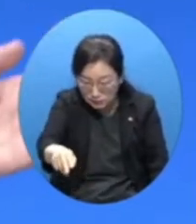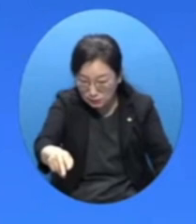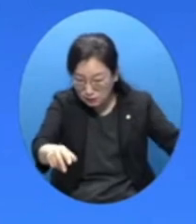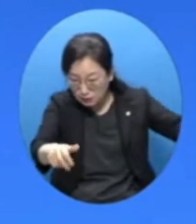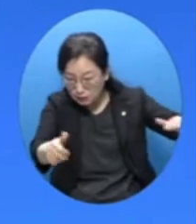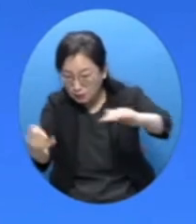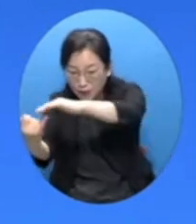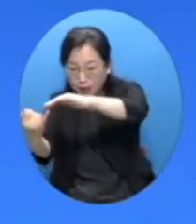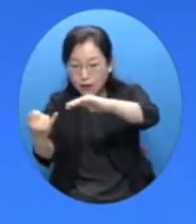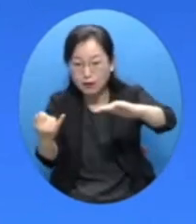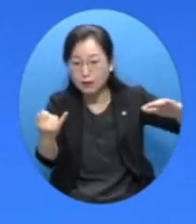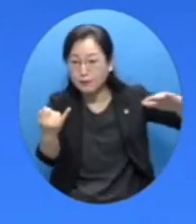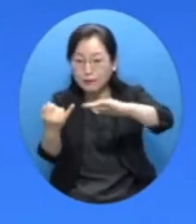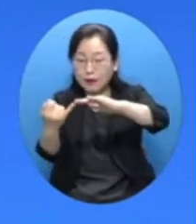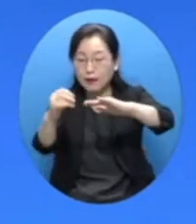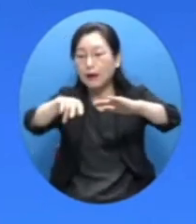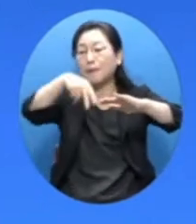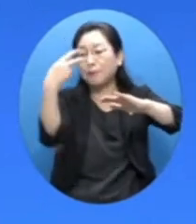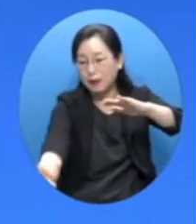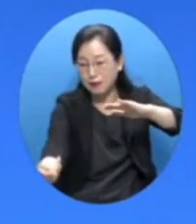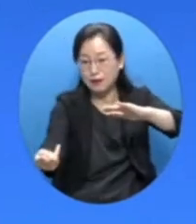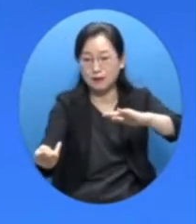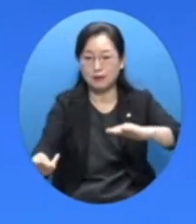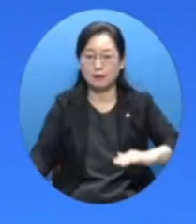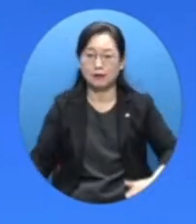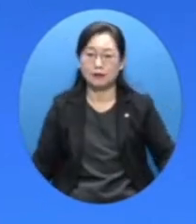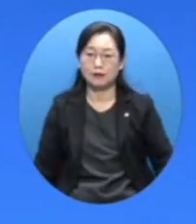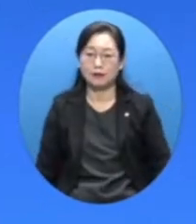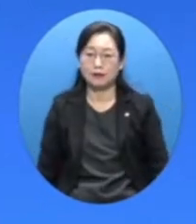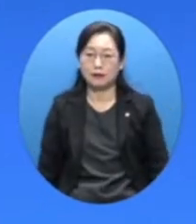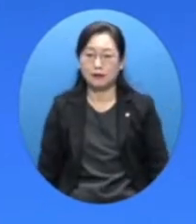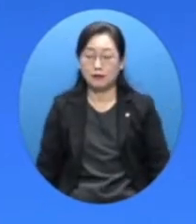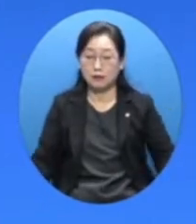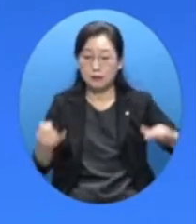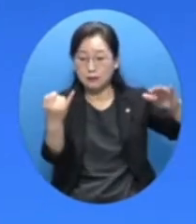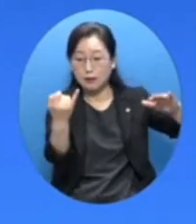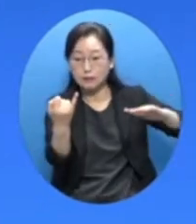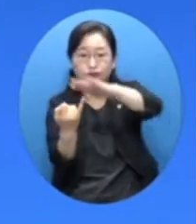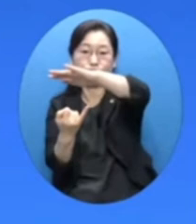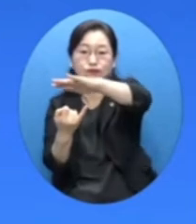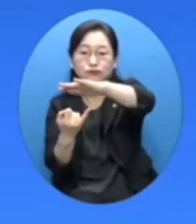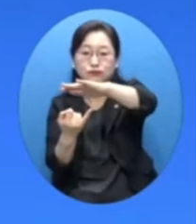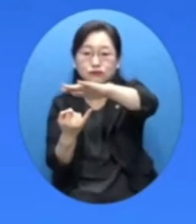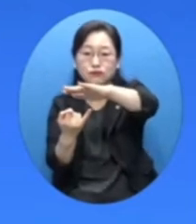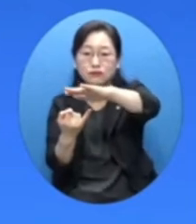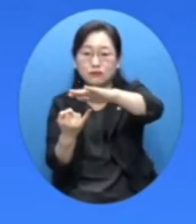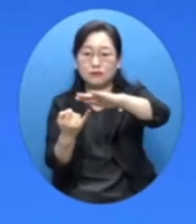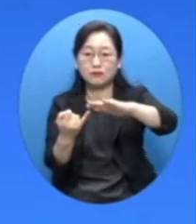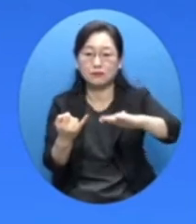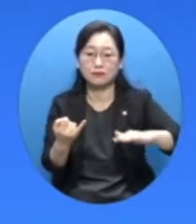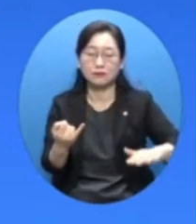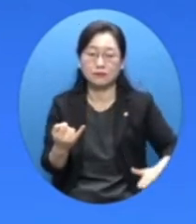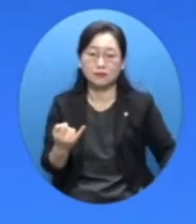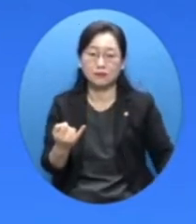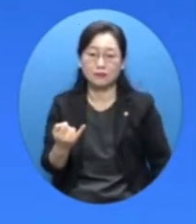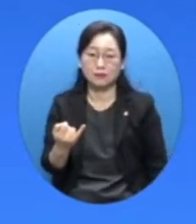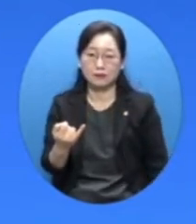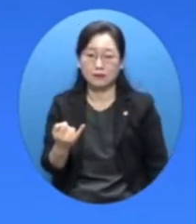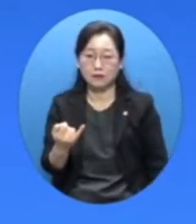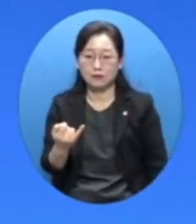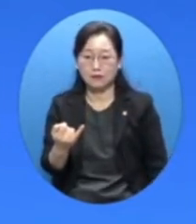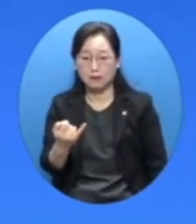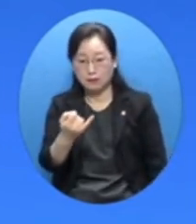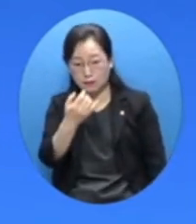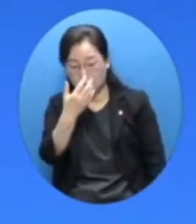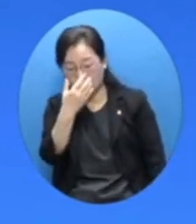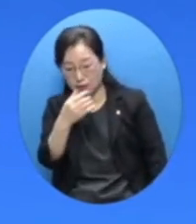차 오다가 자기를 받아가지고 통하고 따로 떨어졌는데 차가 멈춰야 되는데 그냥 와서 분명히 제가